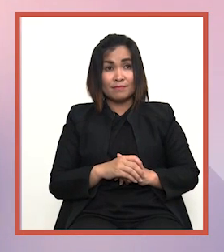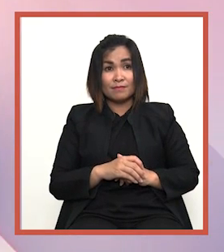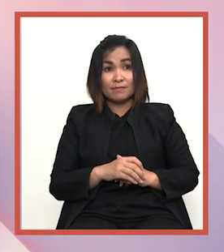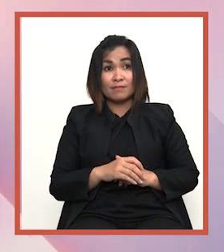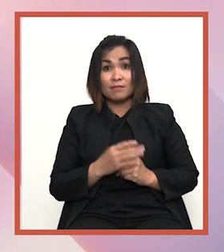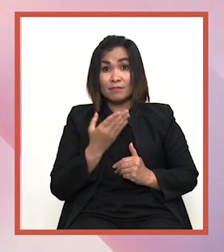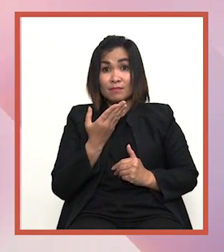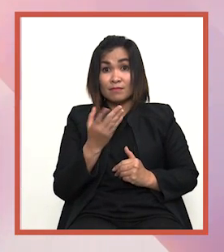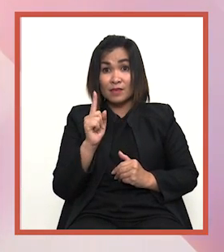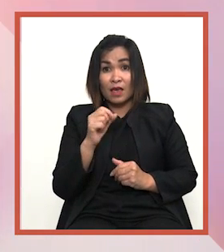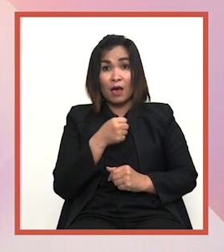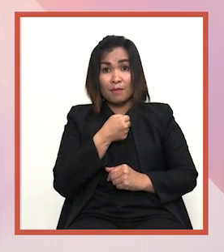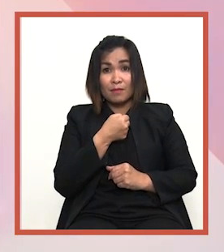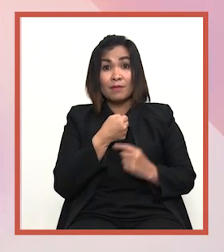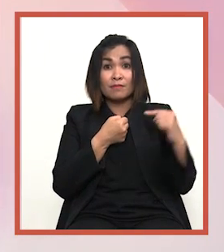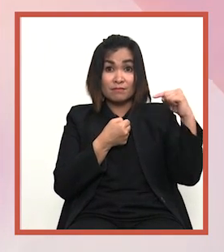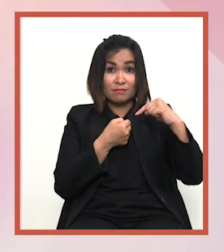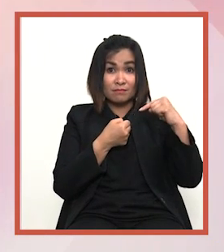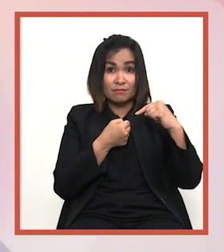สัญลักษณ์นะครับไมโครโฟนครับ